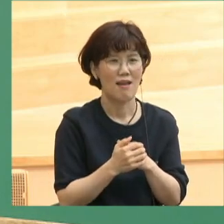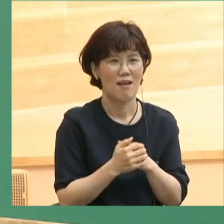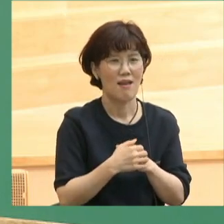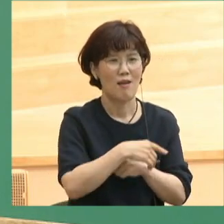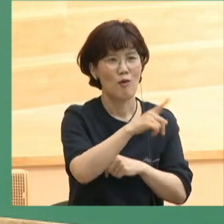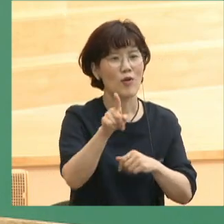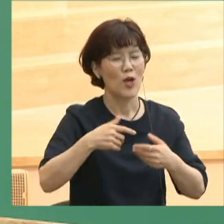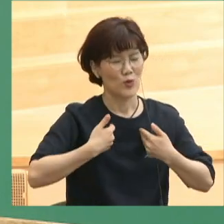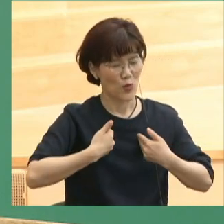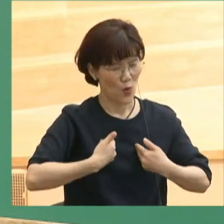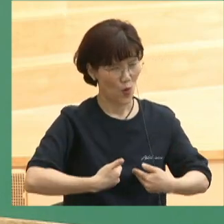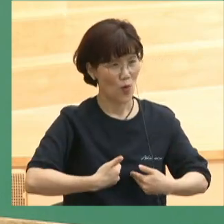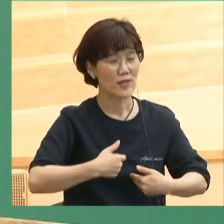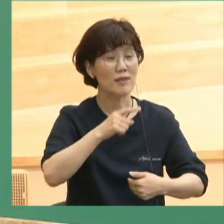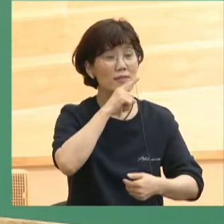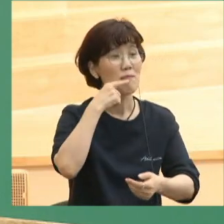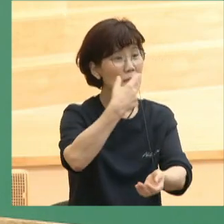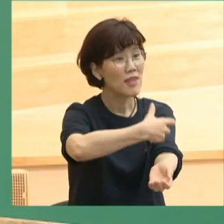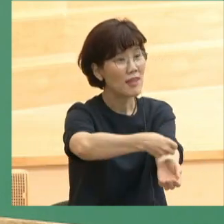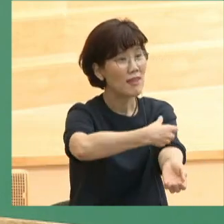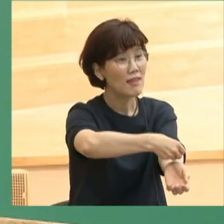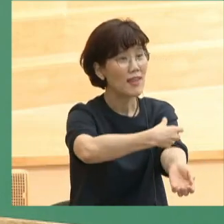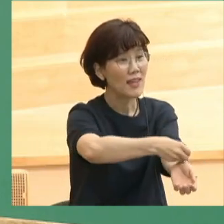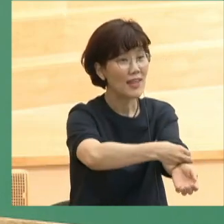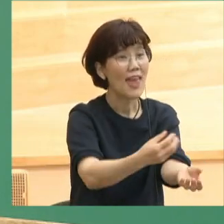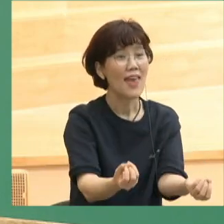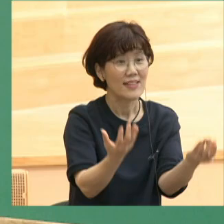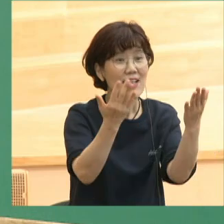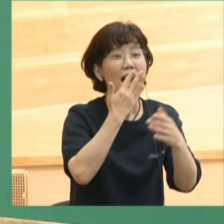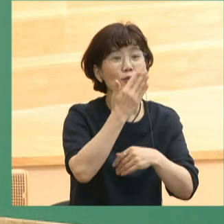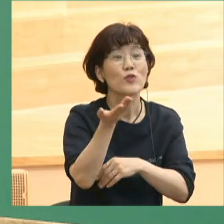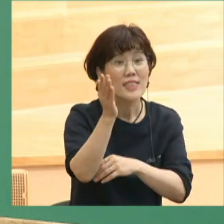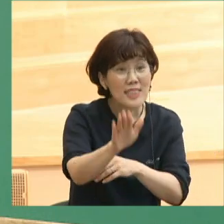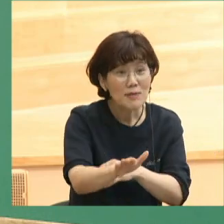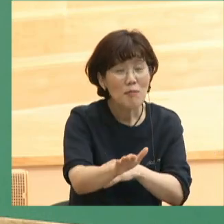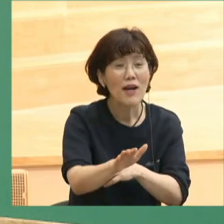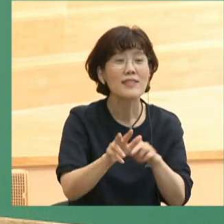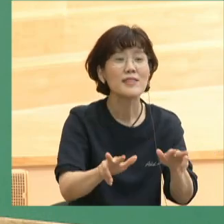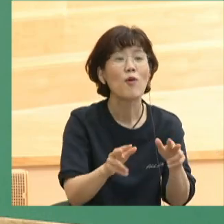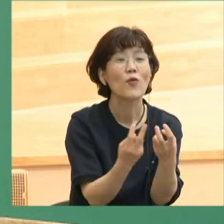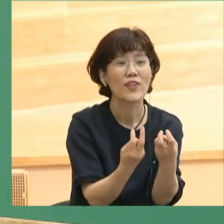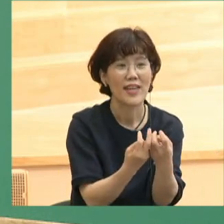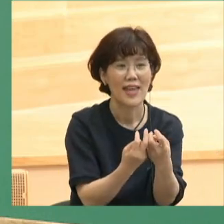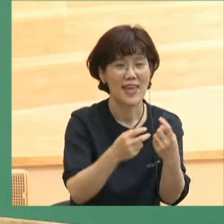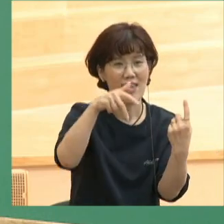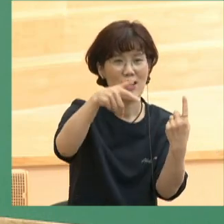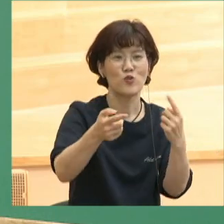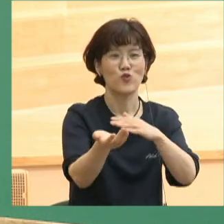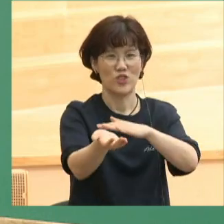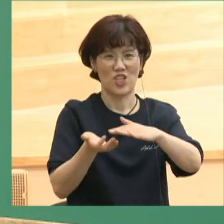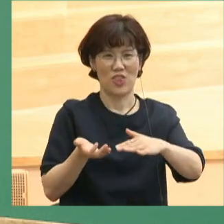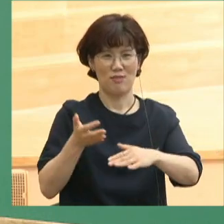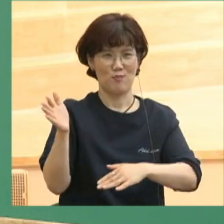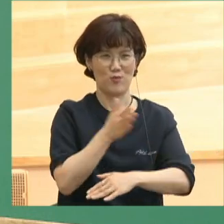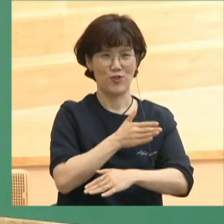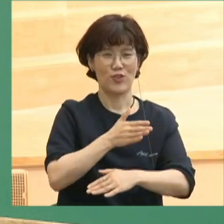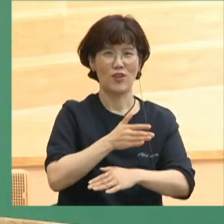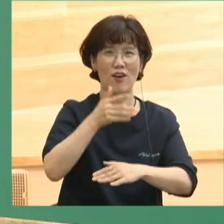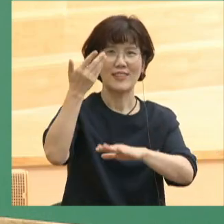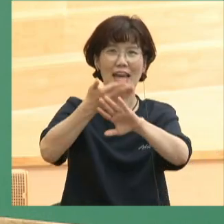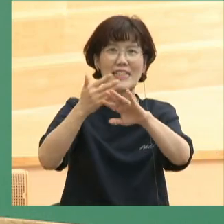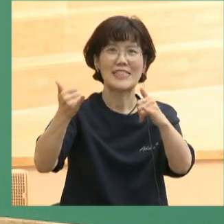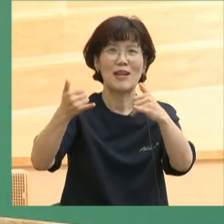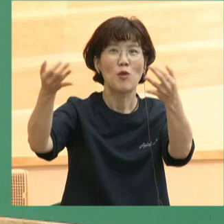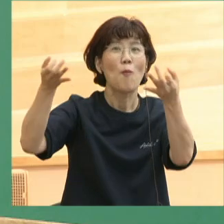헌혈할 수도 있어요. 근데 어떻게 했나요? 일주일 전부터 지역 주문